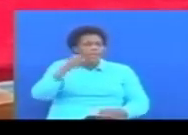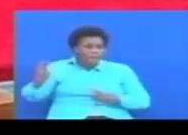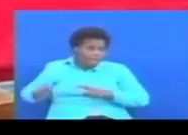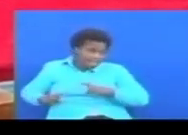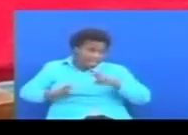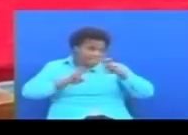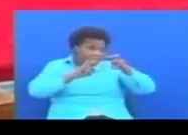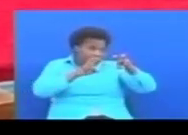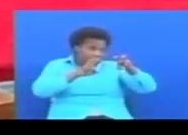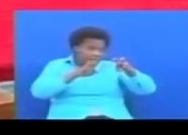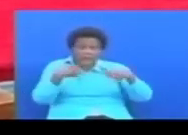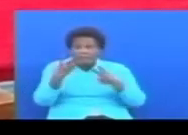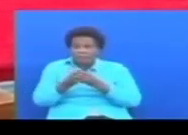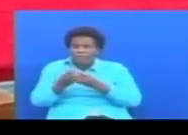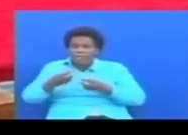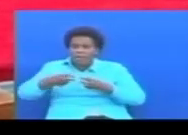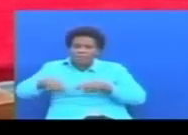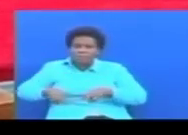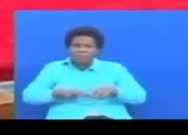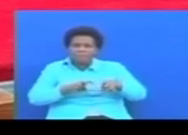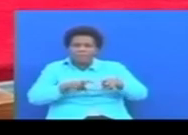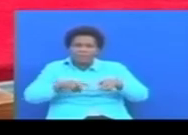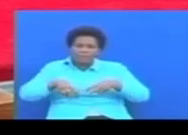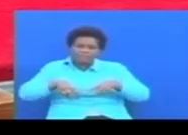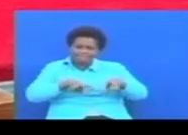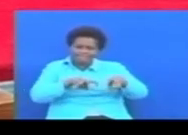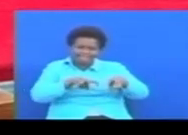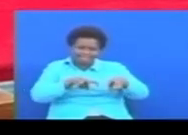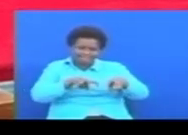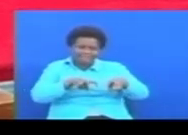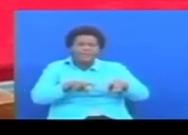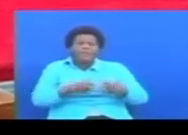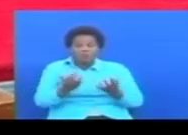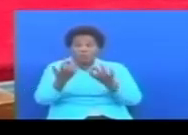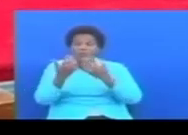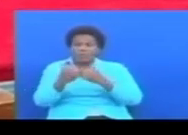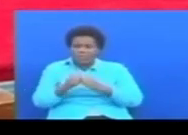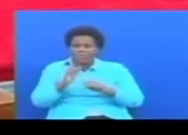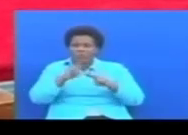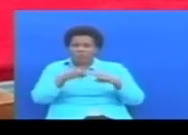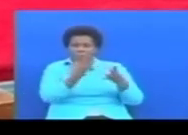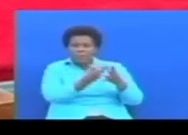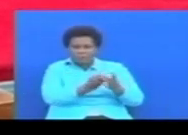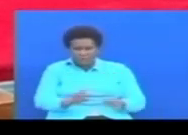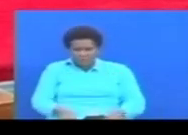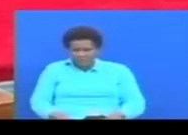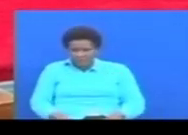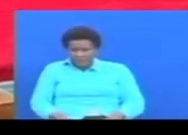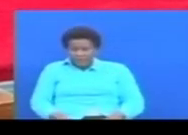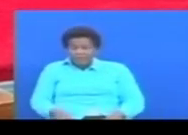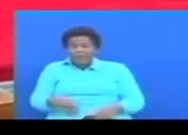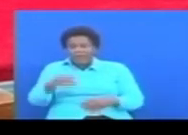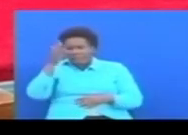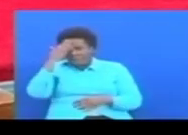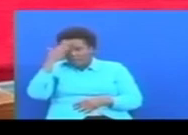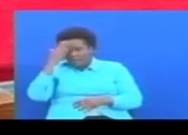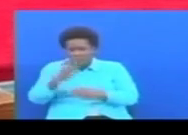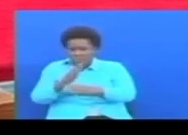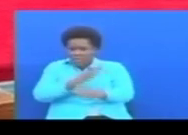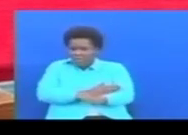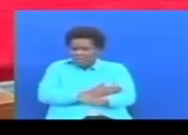katika mazingira ambayo yanafanana. Lakini kabla ya kupeleka wanyama kwenye hifadhi ya Kitulo, taasisi yetu ya